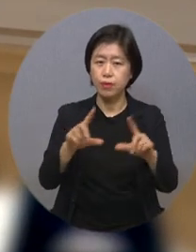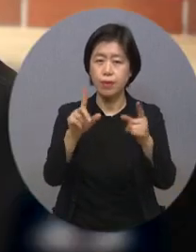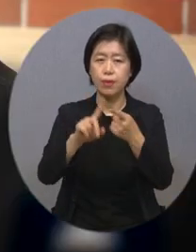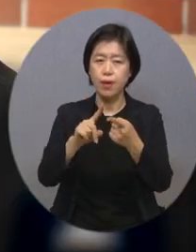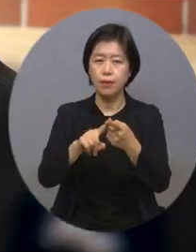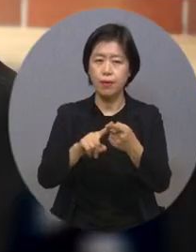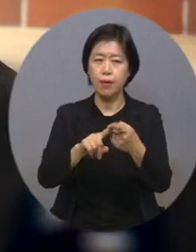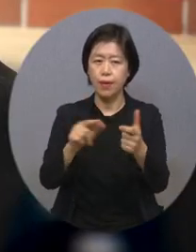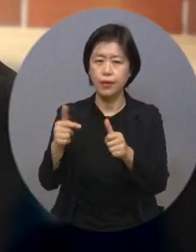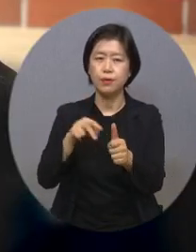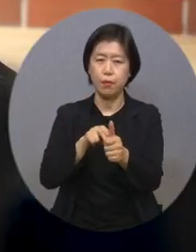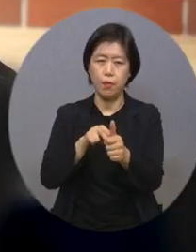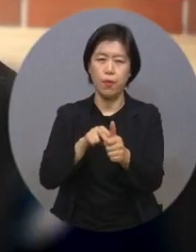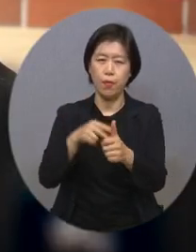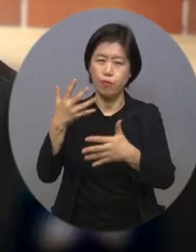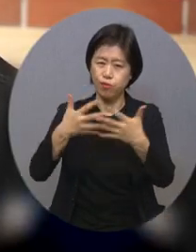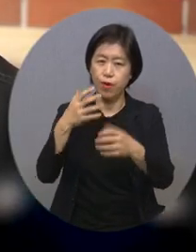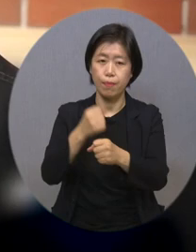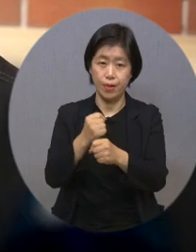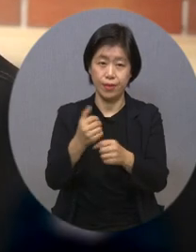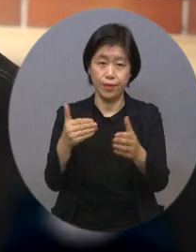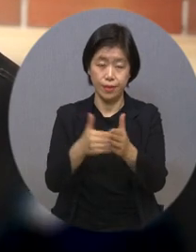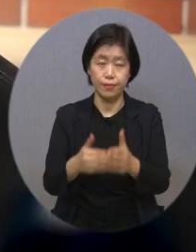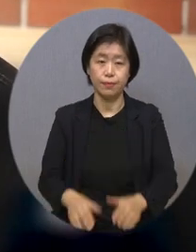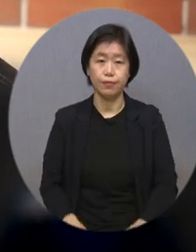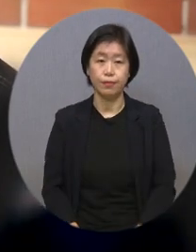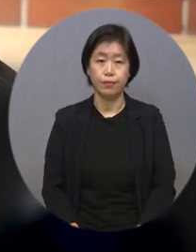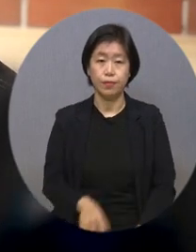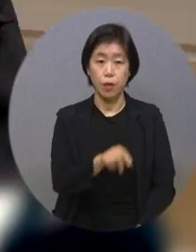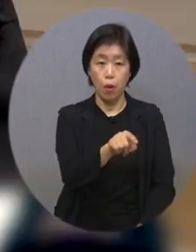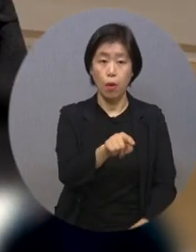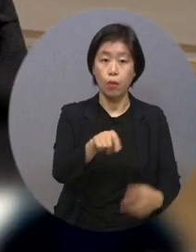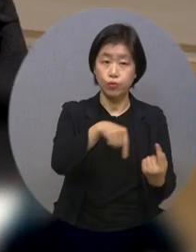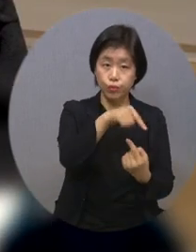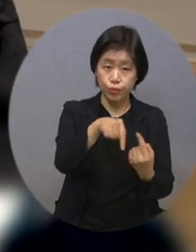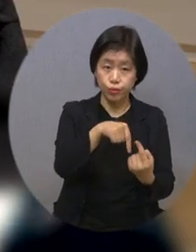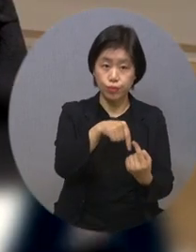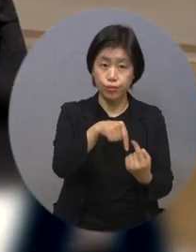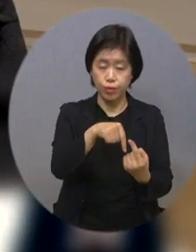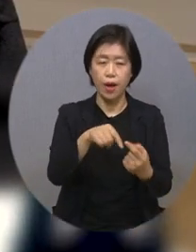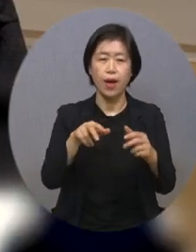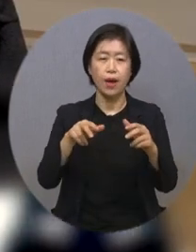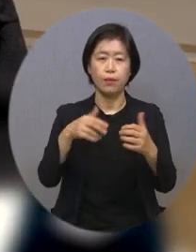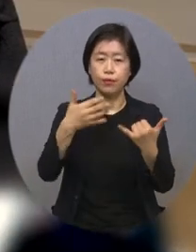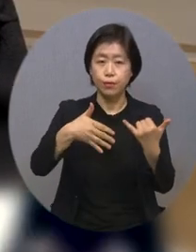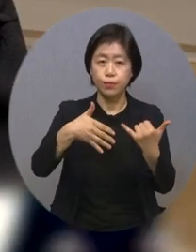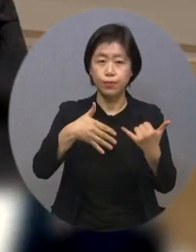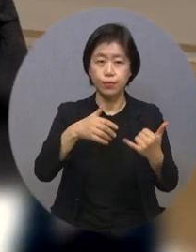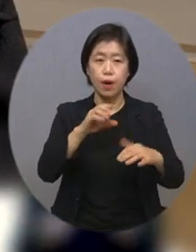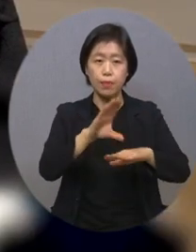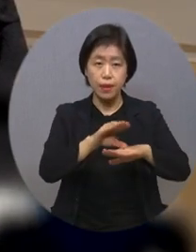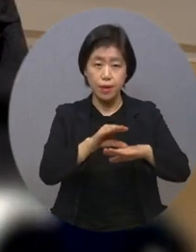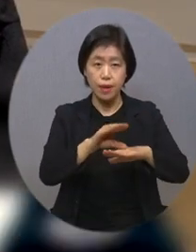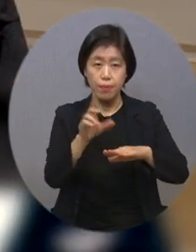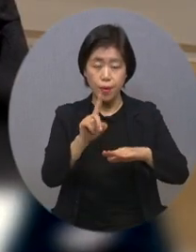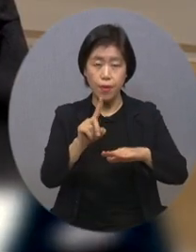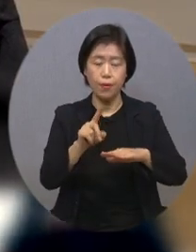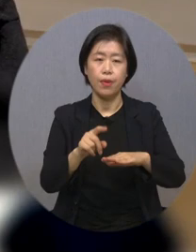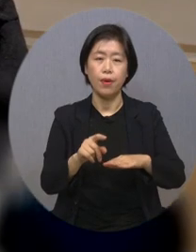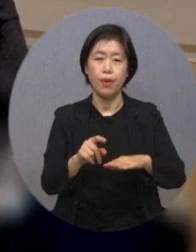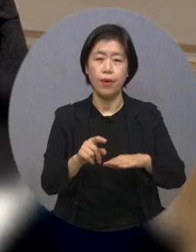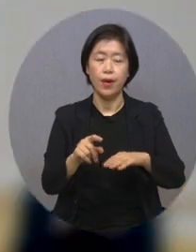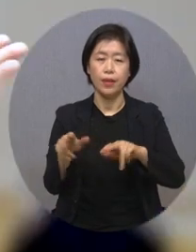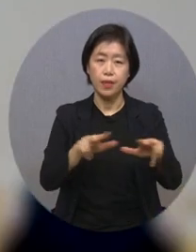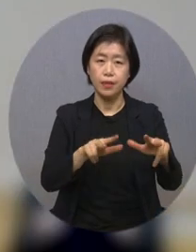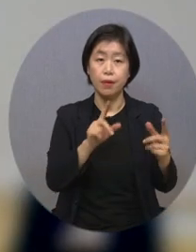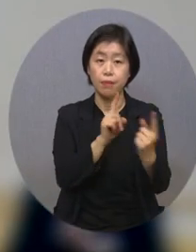전했는데요. 이번 콘텐츠는 한국장애인개발원이 운영하는 유튜브 채널 당장 만나 진행자인 이현학,